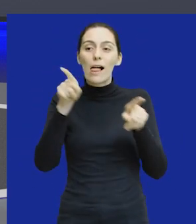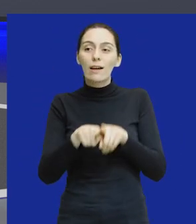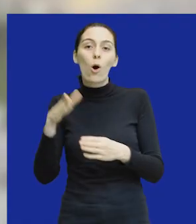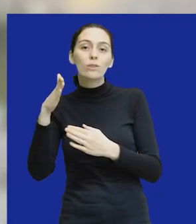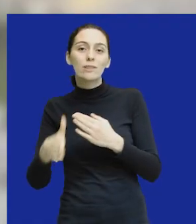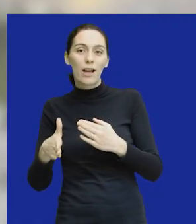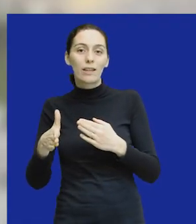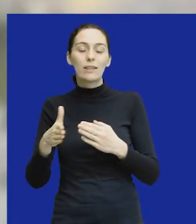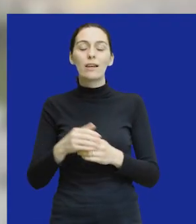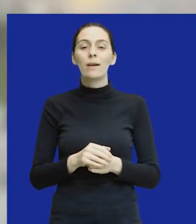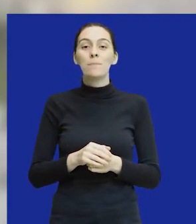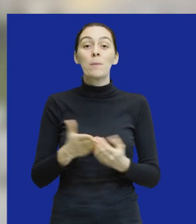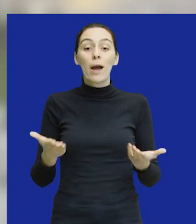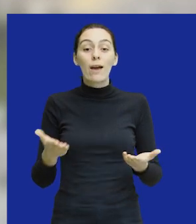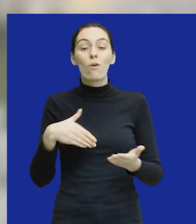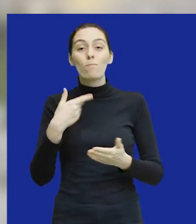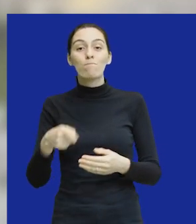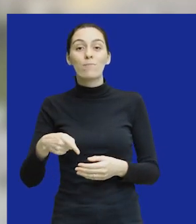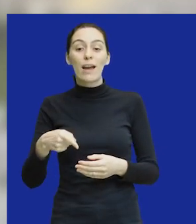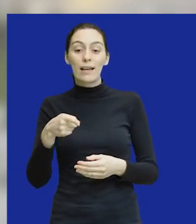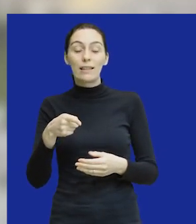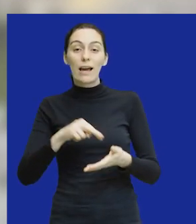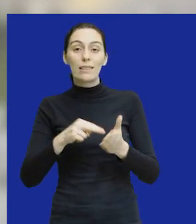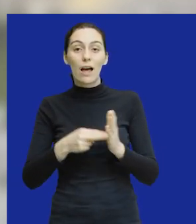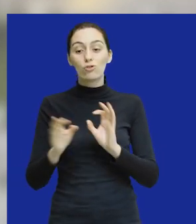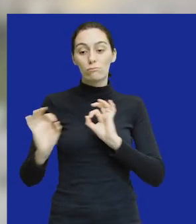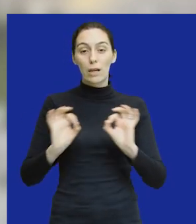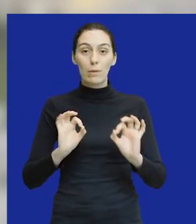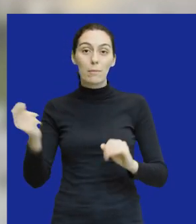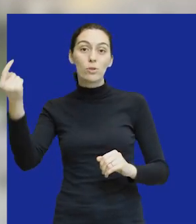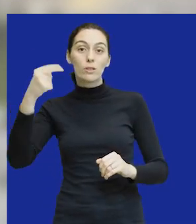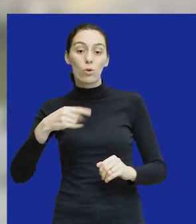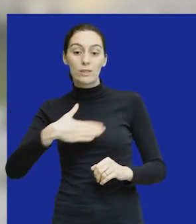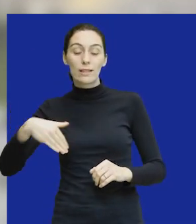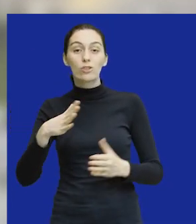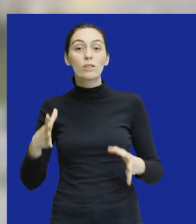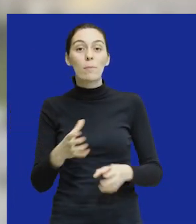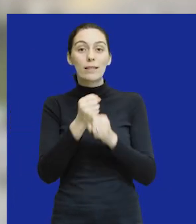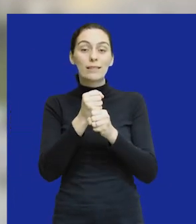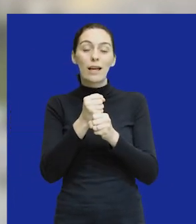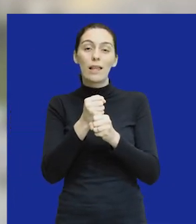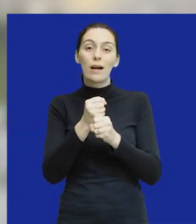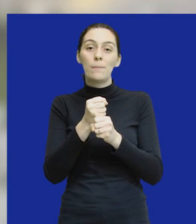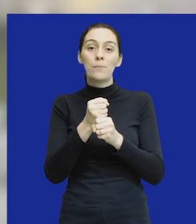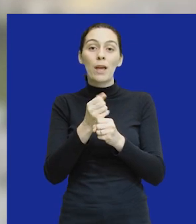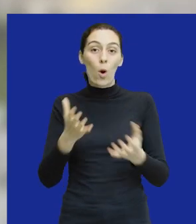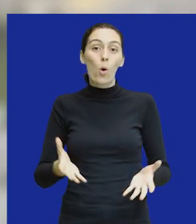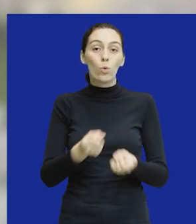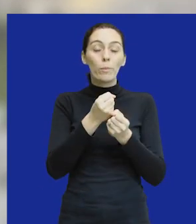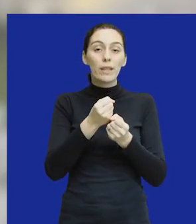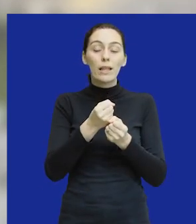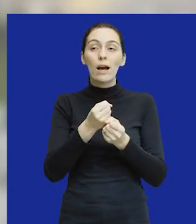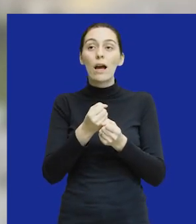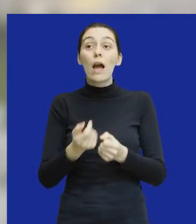posljednji. Pa eto, neka se na taj način pripravimo za dolazak našeg Spasitelja i